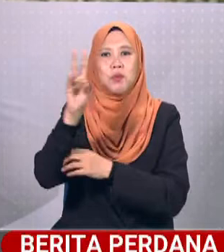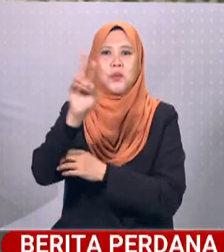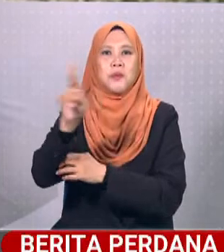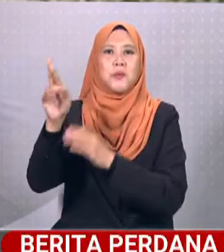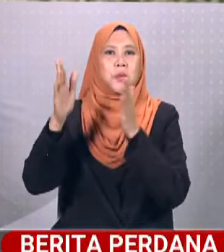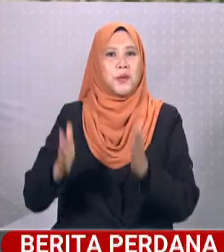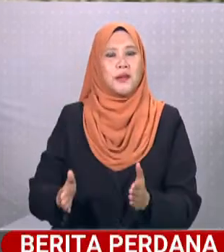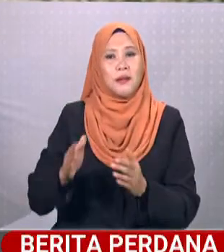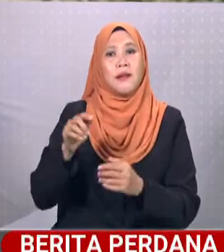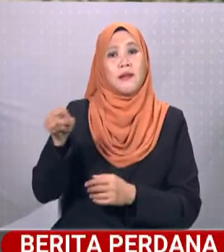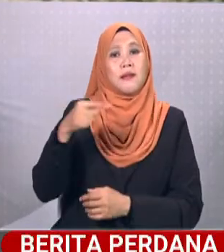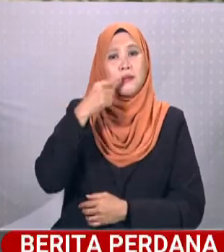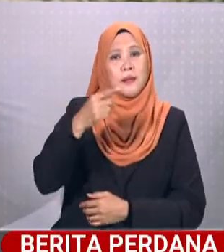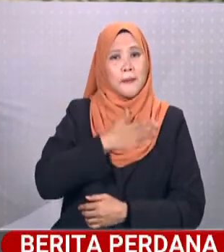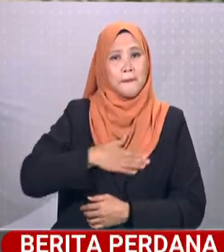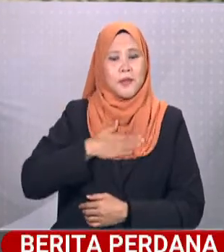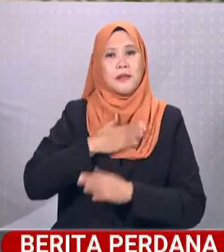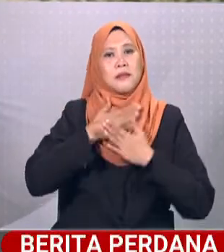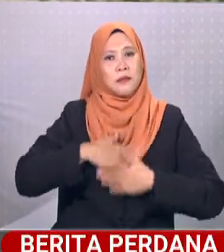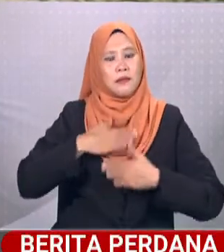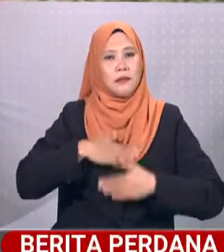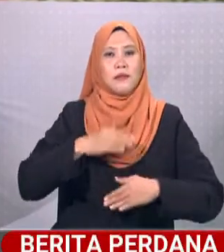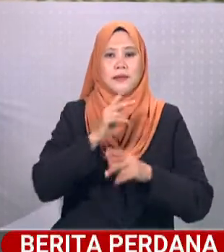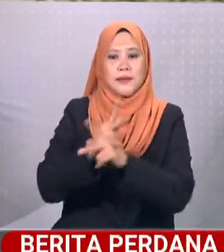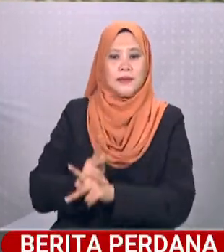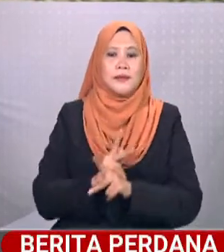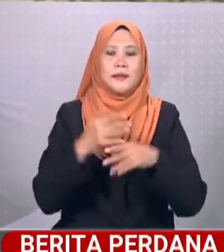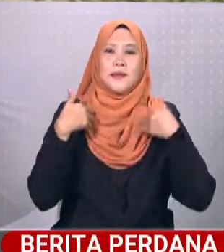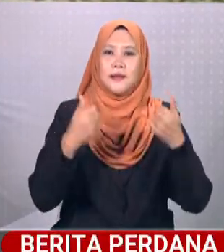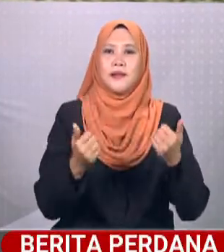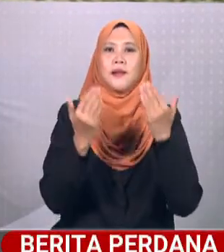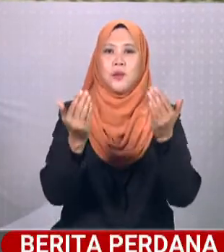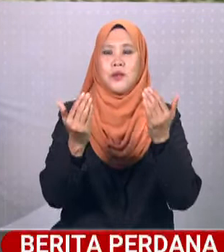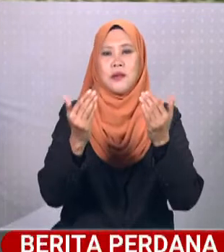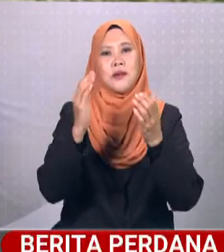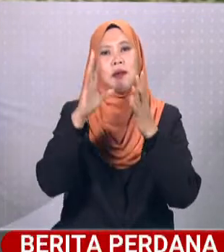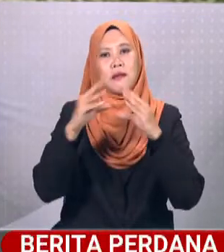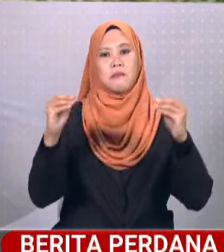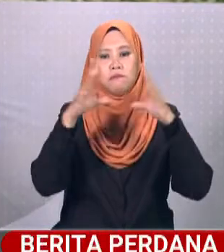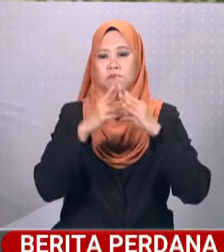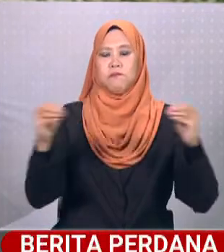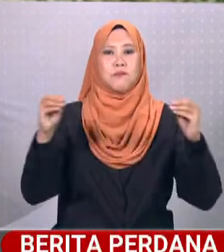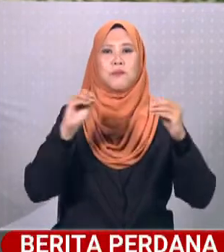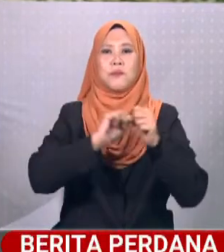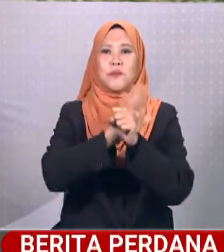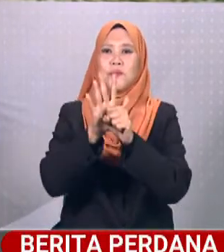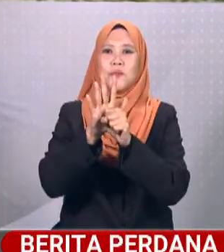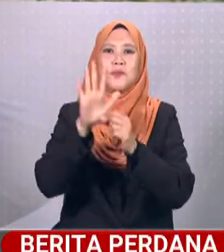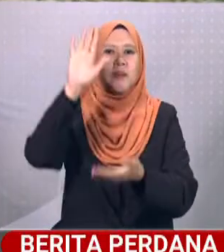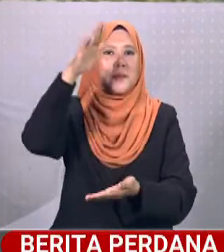orang. Infantino meminta semua agar bersabar, jaga kesihatan dan berdoa semoga pandemik ini berjaya dihapuskan